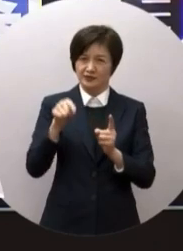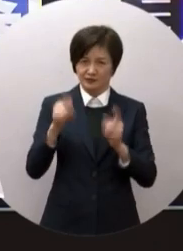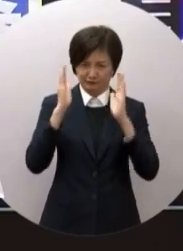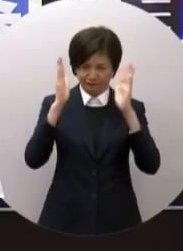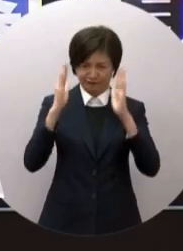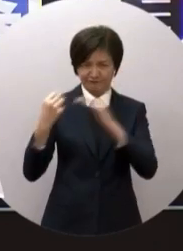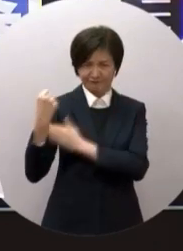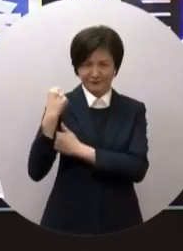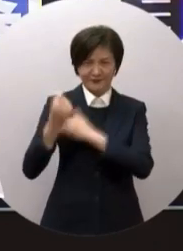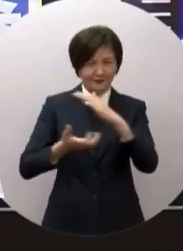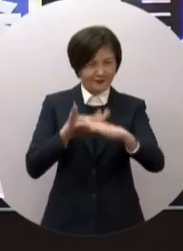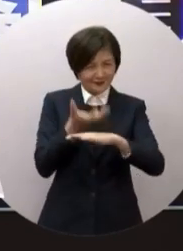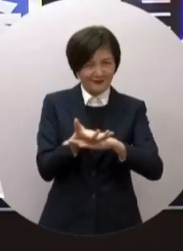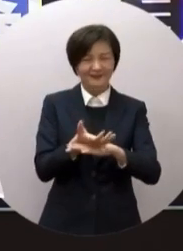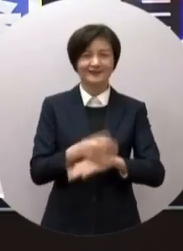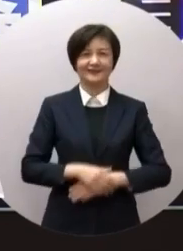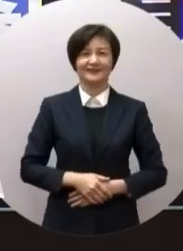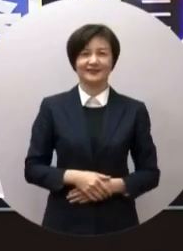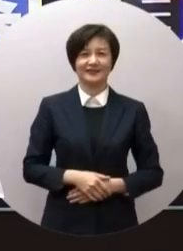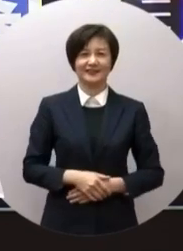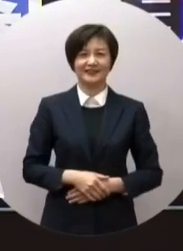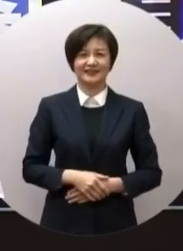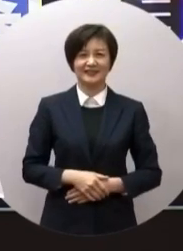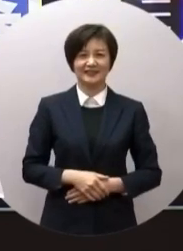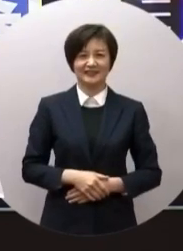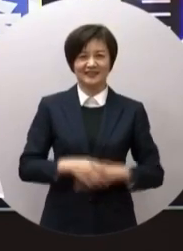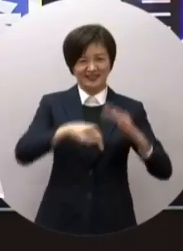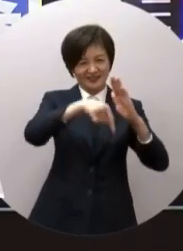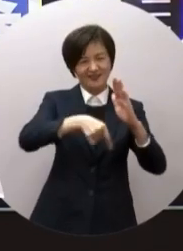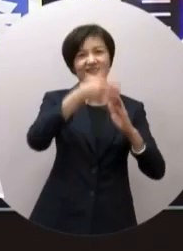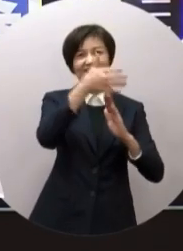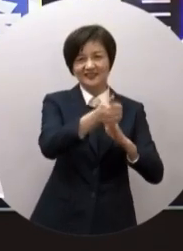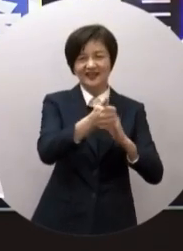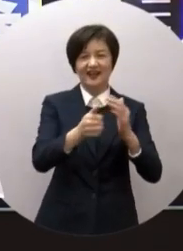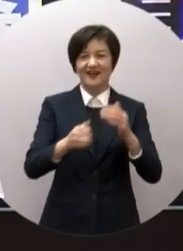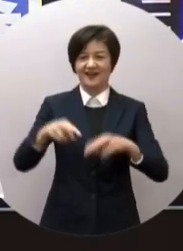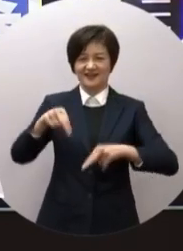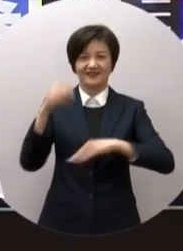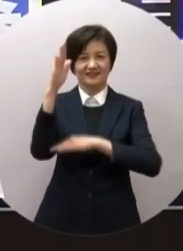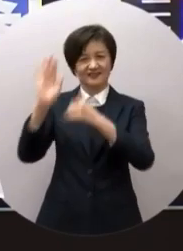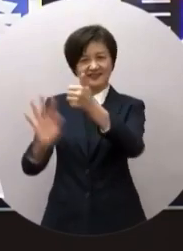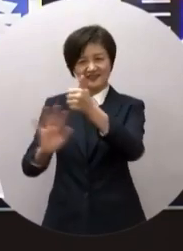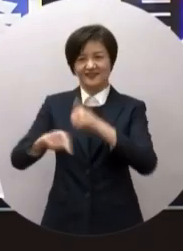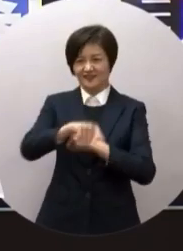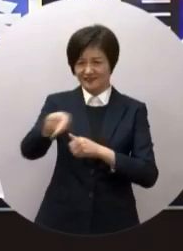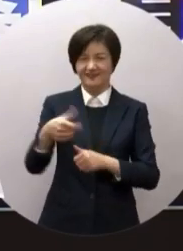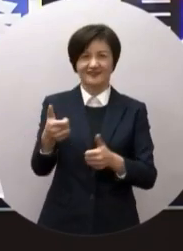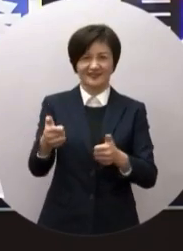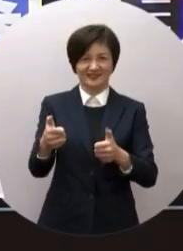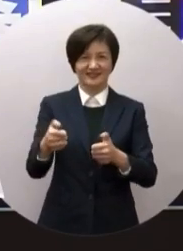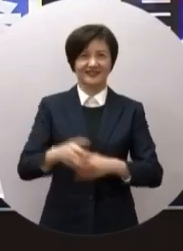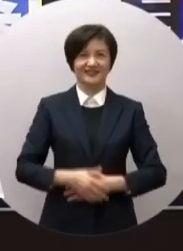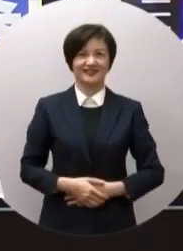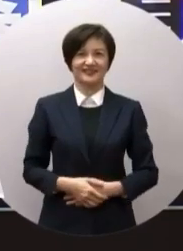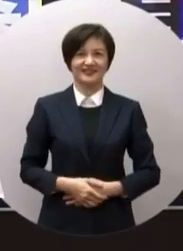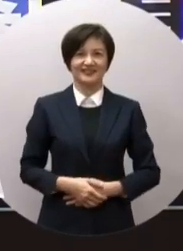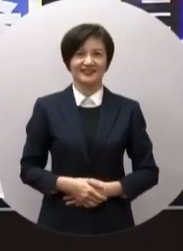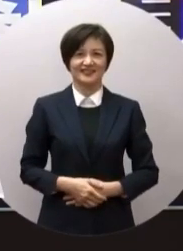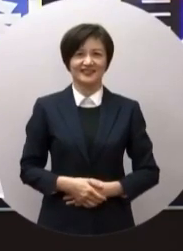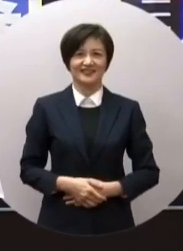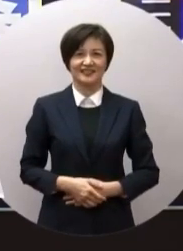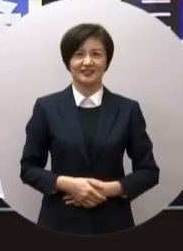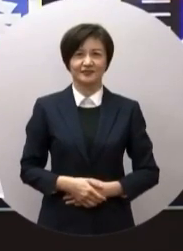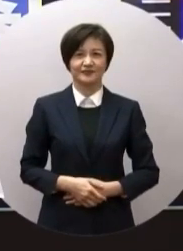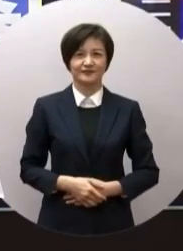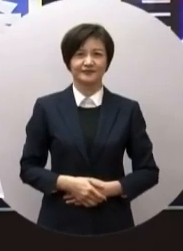力。好，先谢谢我们我们院长以及我们行政团队。 啊，委员唔是个客